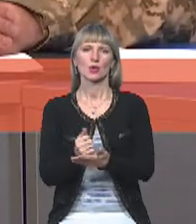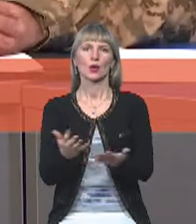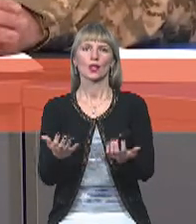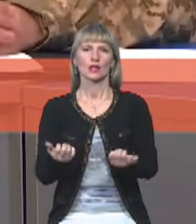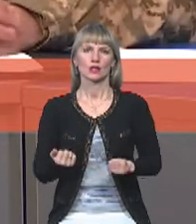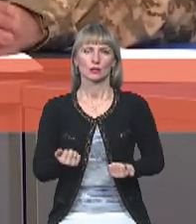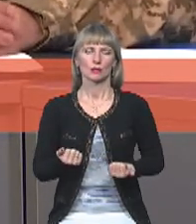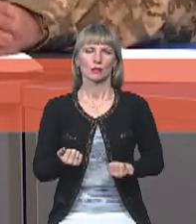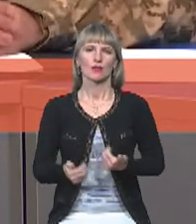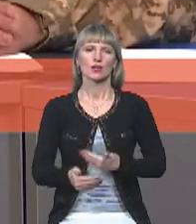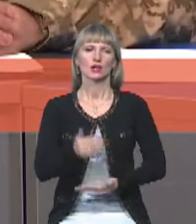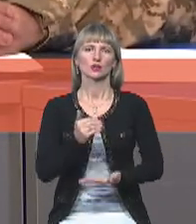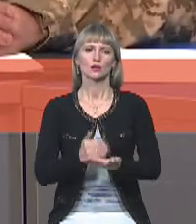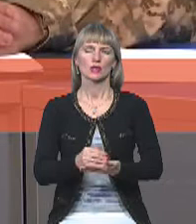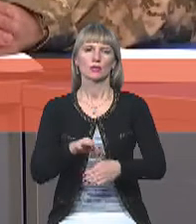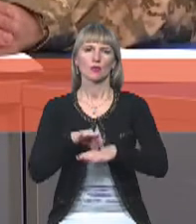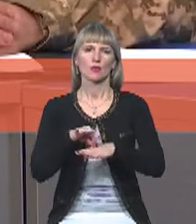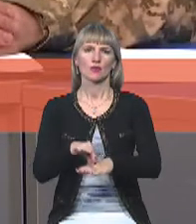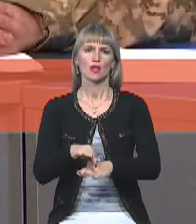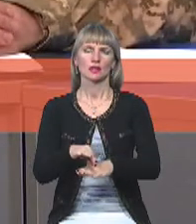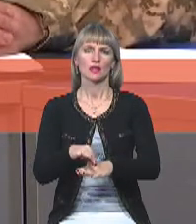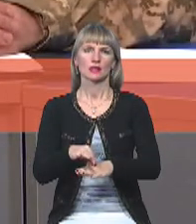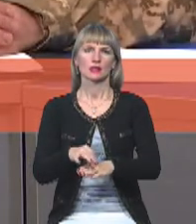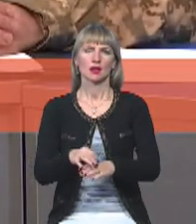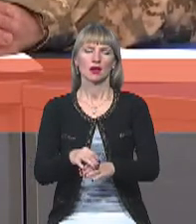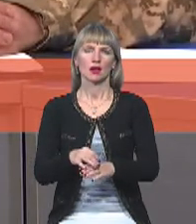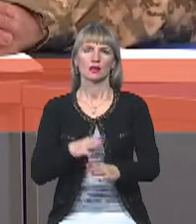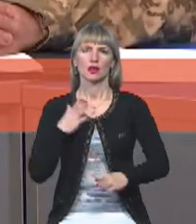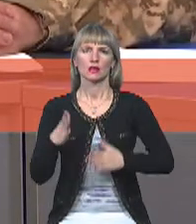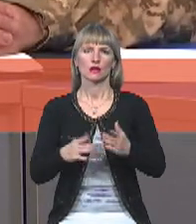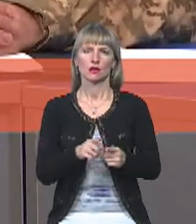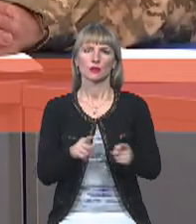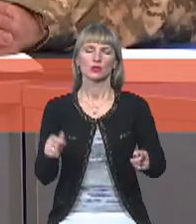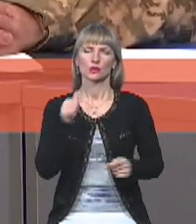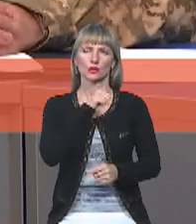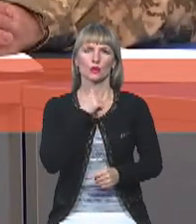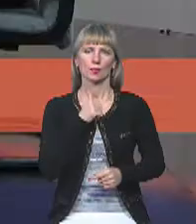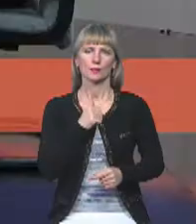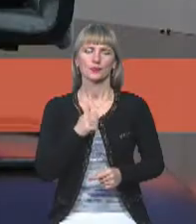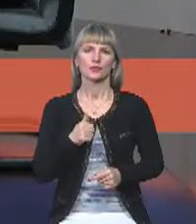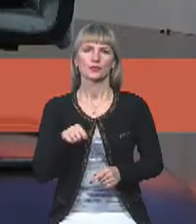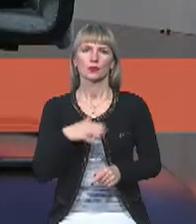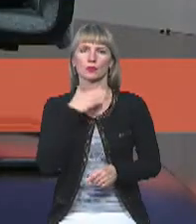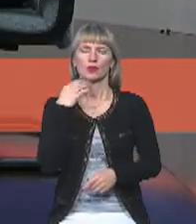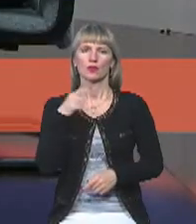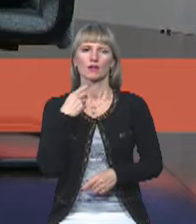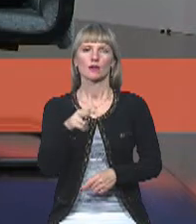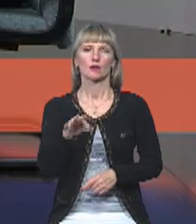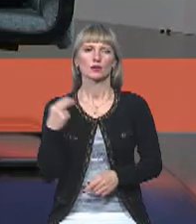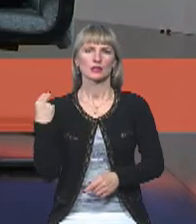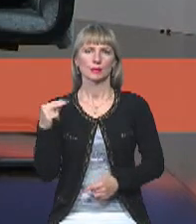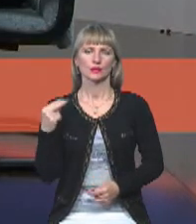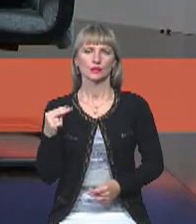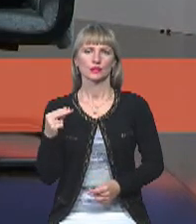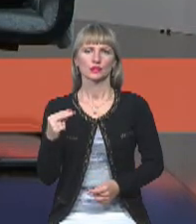отримує в результаті проходження зборів на протязі року. Щодо, ми тут багато казали про Запоріжжя і